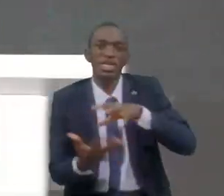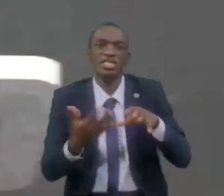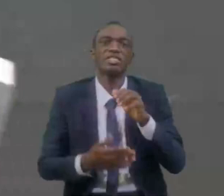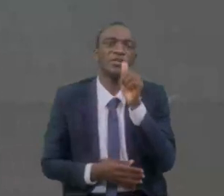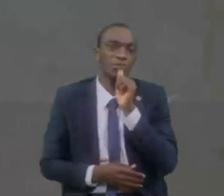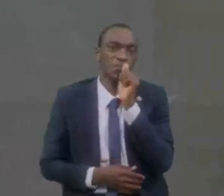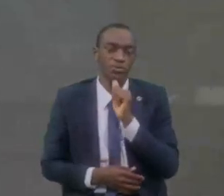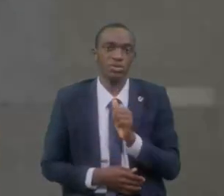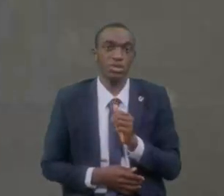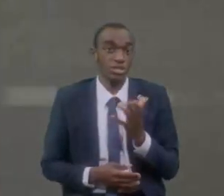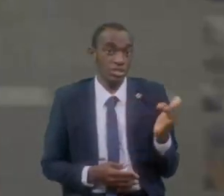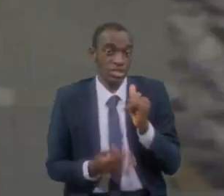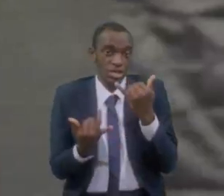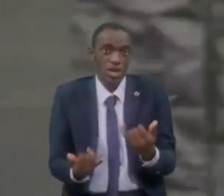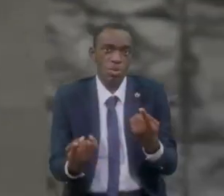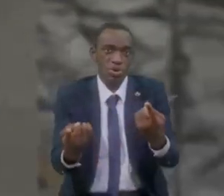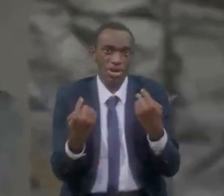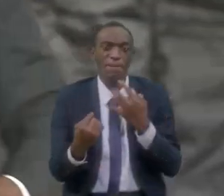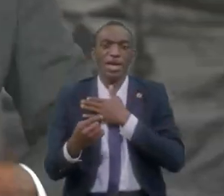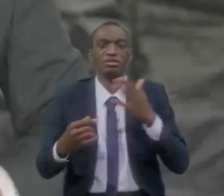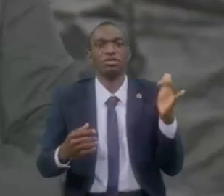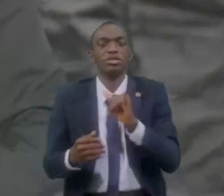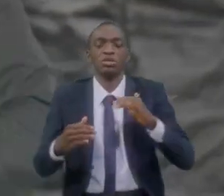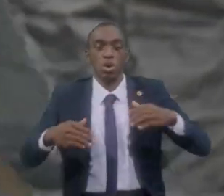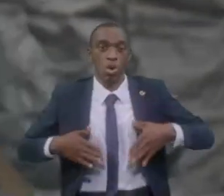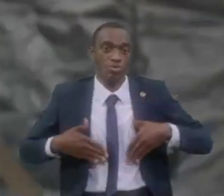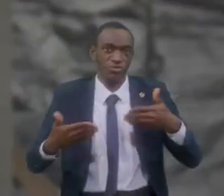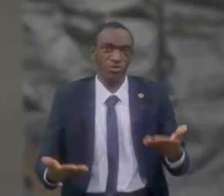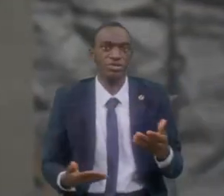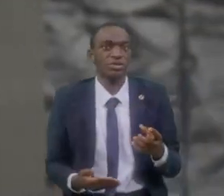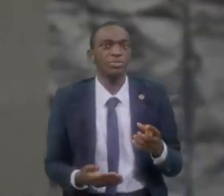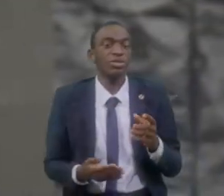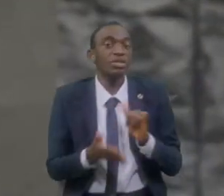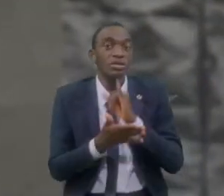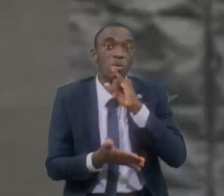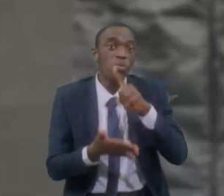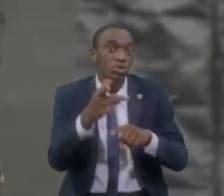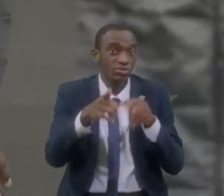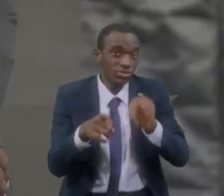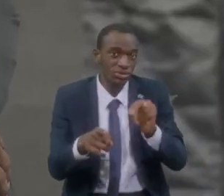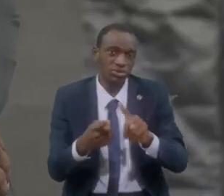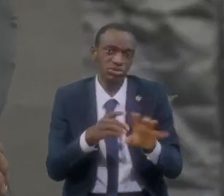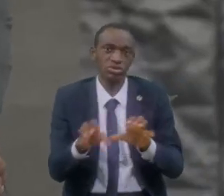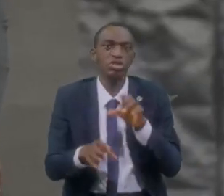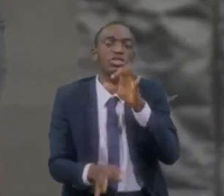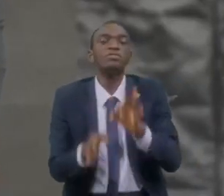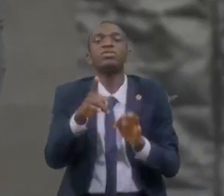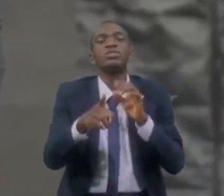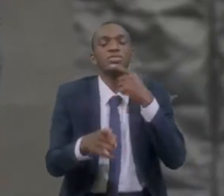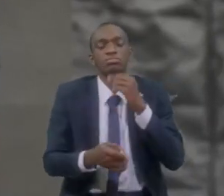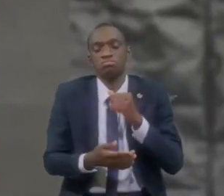Ils sont venus maintenant confesser. C'est ce que nous devons faire. Si nous disons, ah, je vais me taire, le